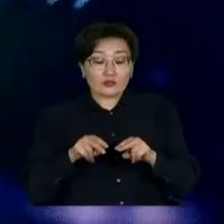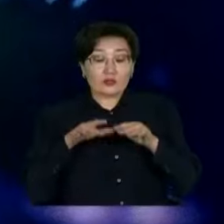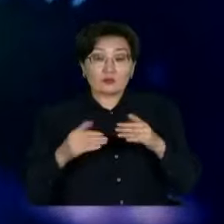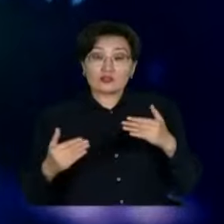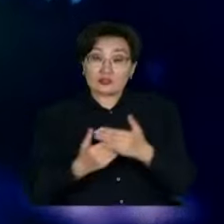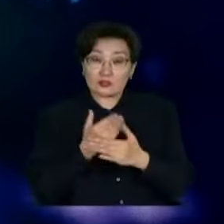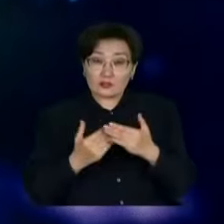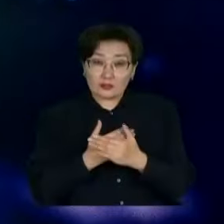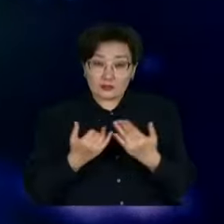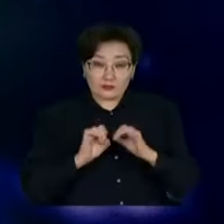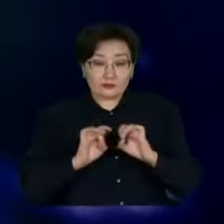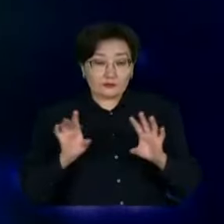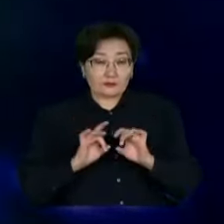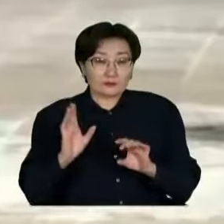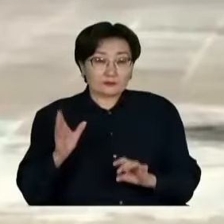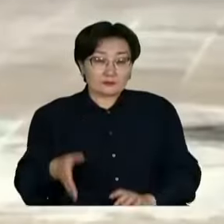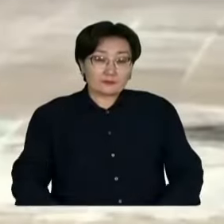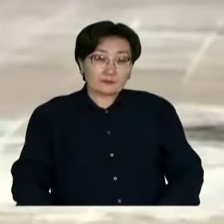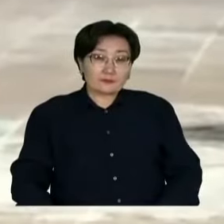жаңалықты Өмір Серікбек көтерген.